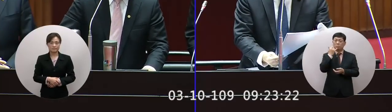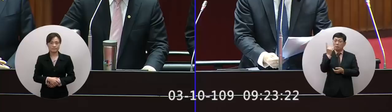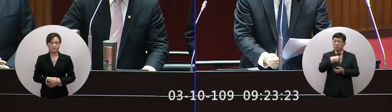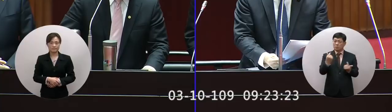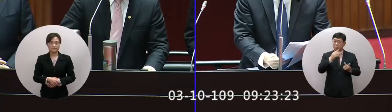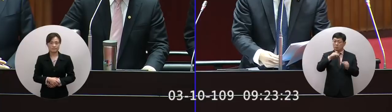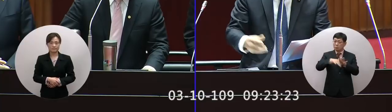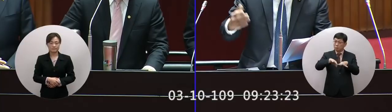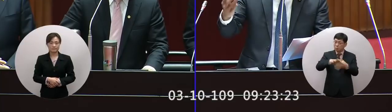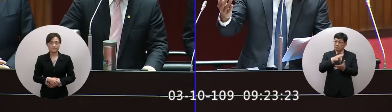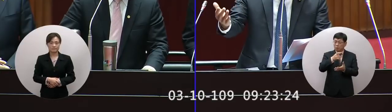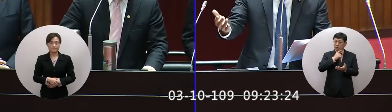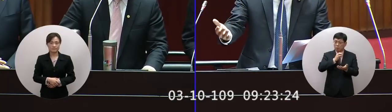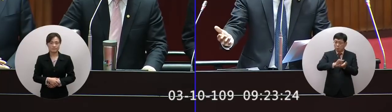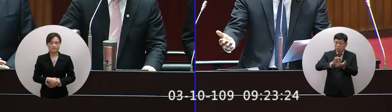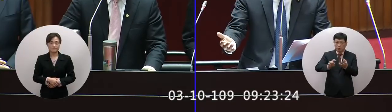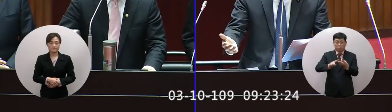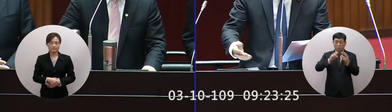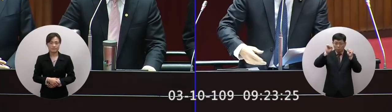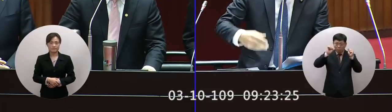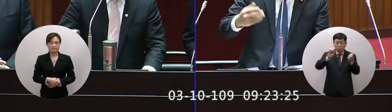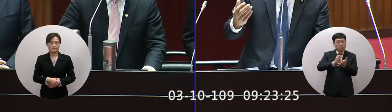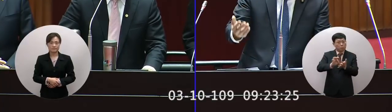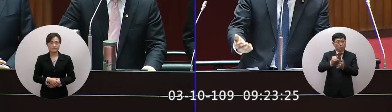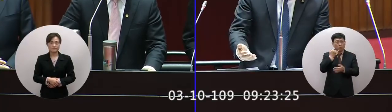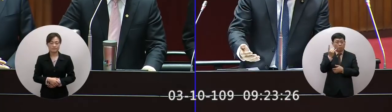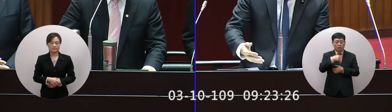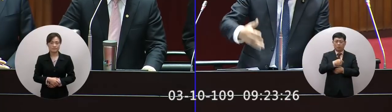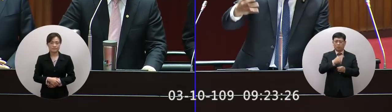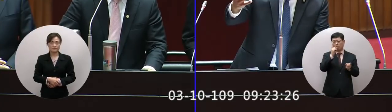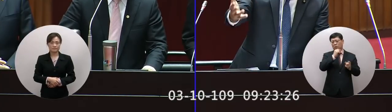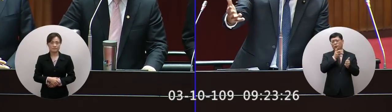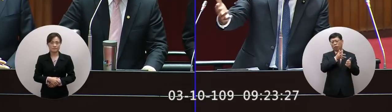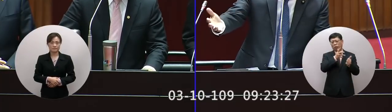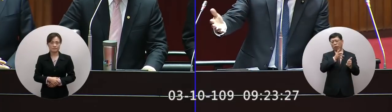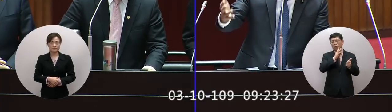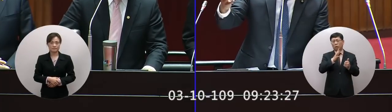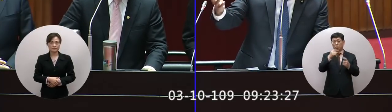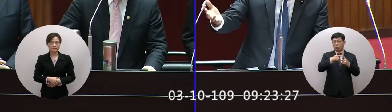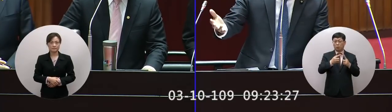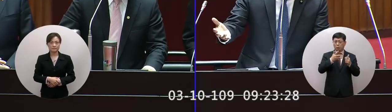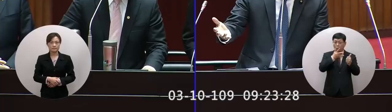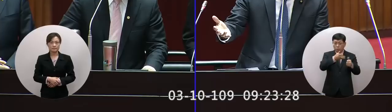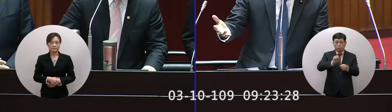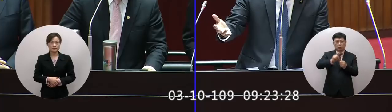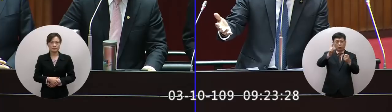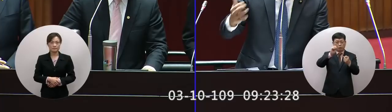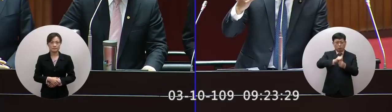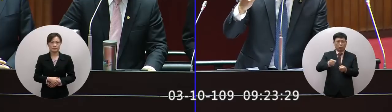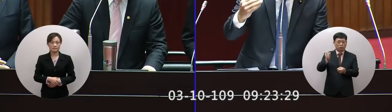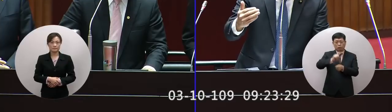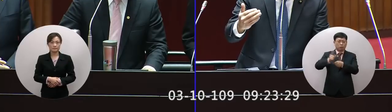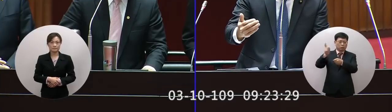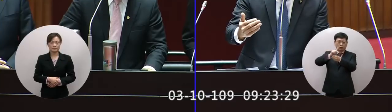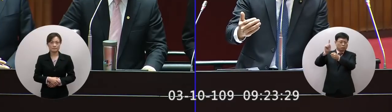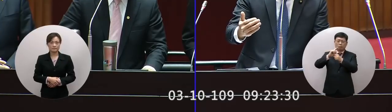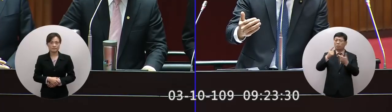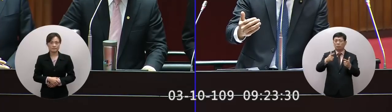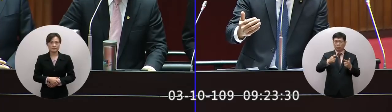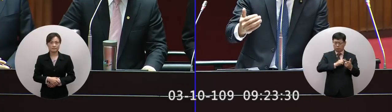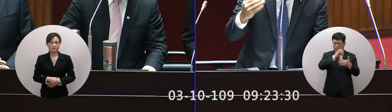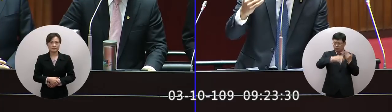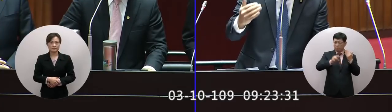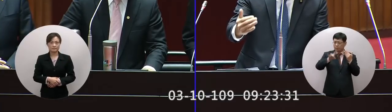能用到文化面的，能不能用到体育面的，不要每次某一个人出来讲就增加一项。标准在哪